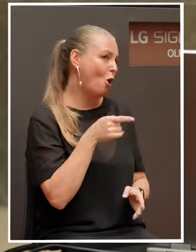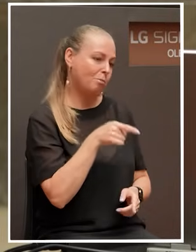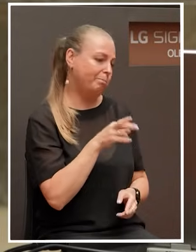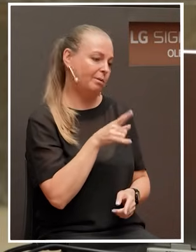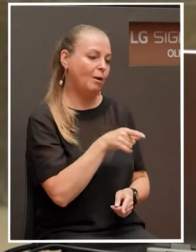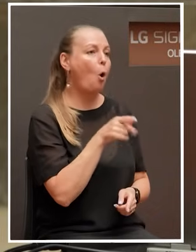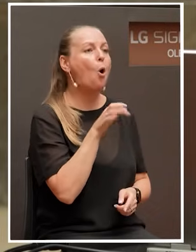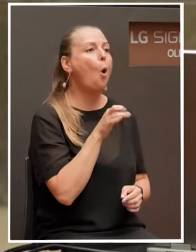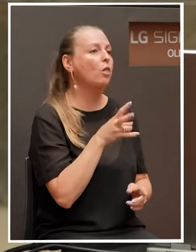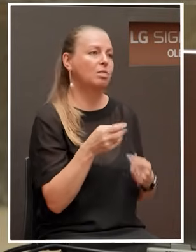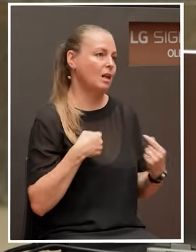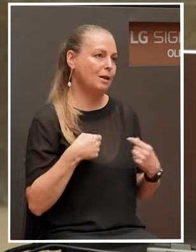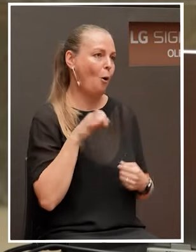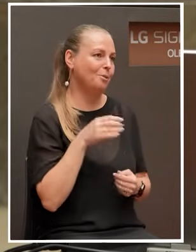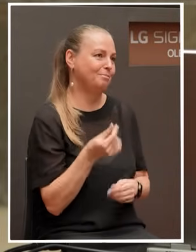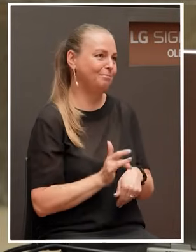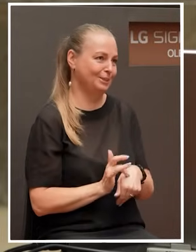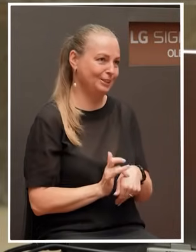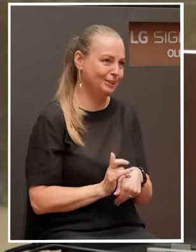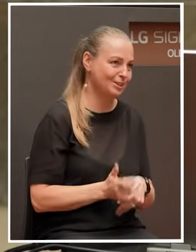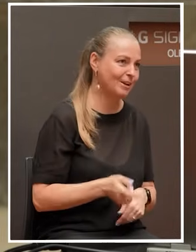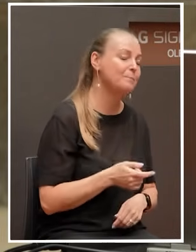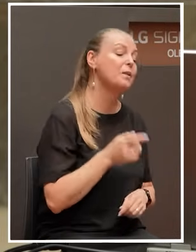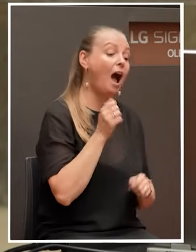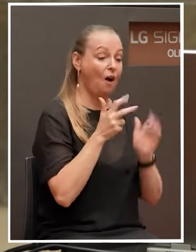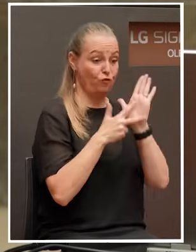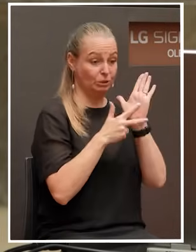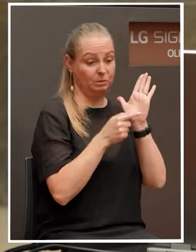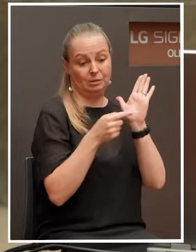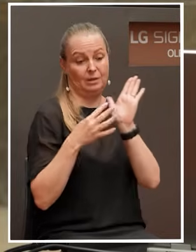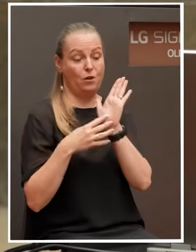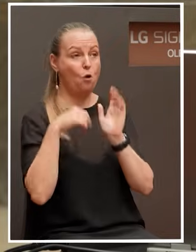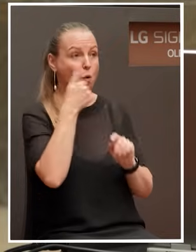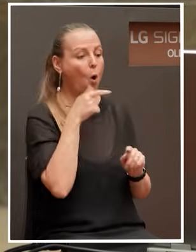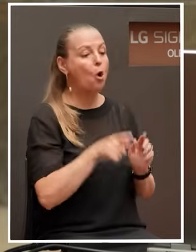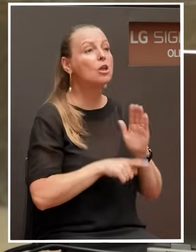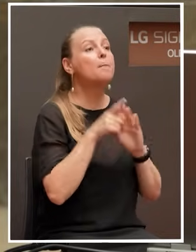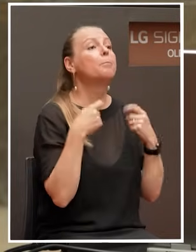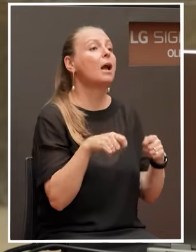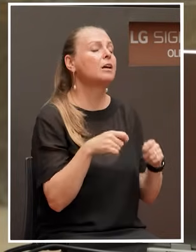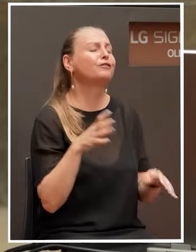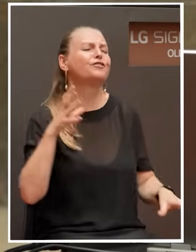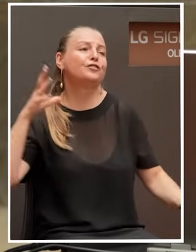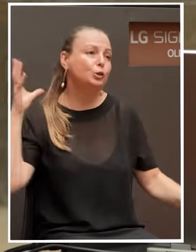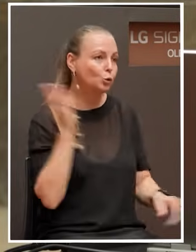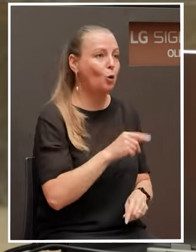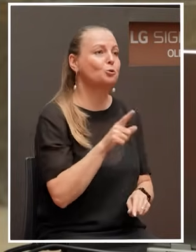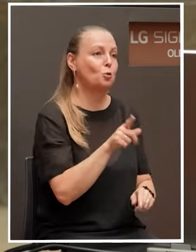вообще бы от безденежья не страдал. А в 80-е и особенно в 90-е годы он начинает продавать практически все, что